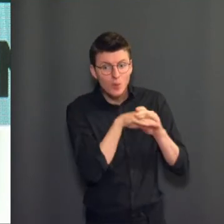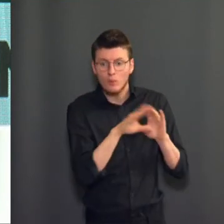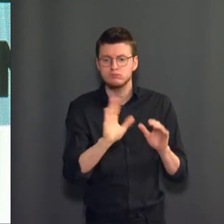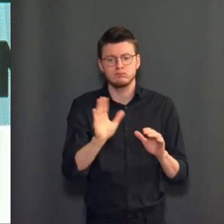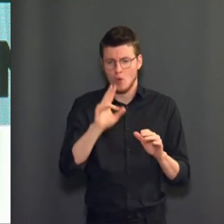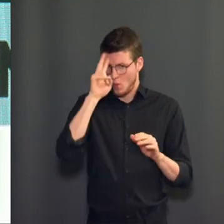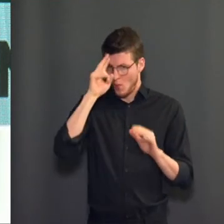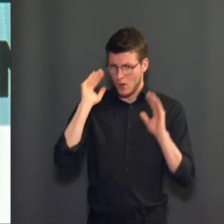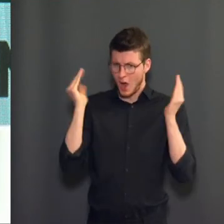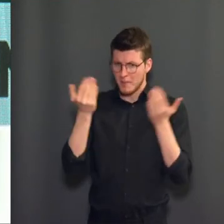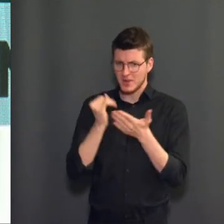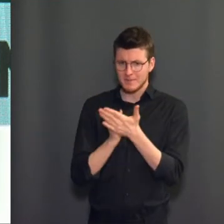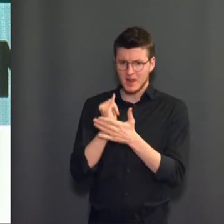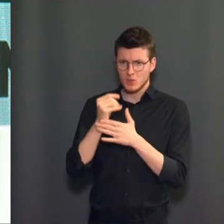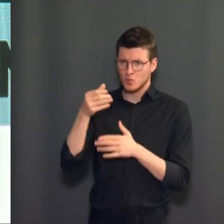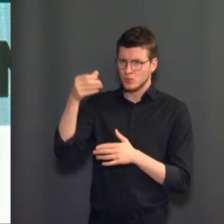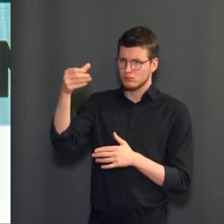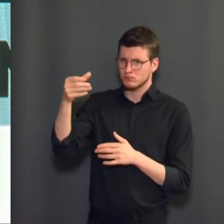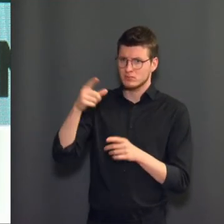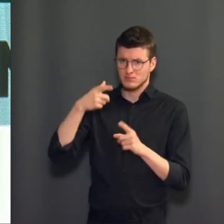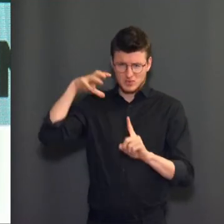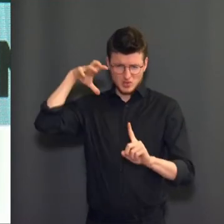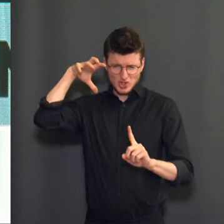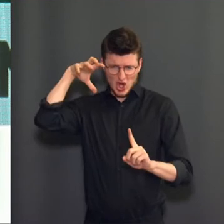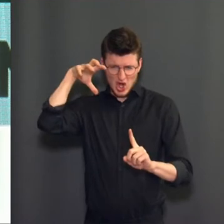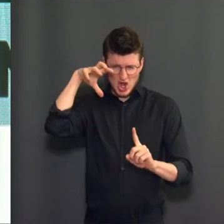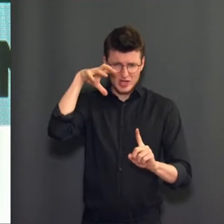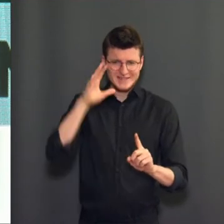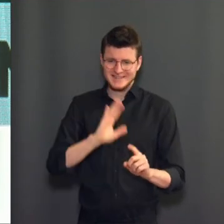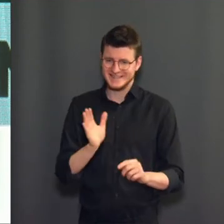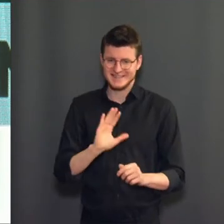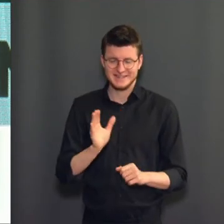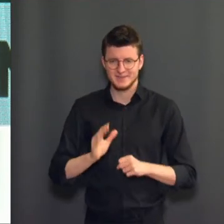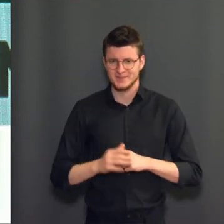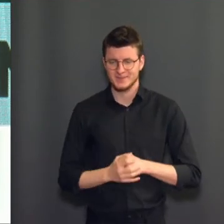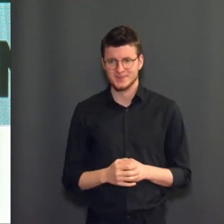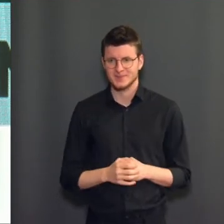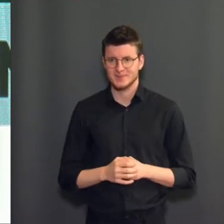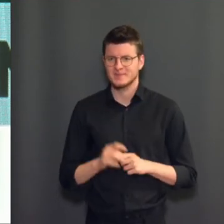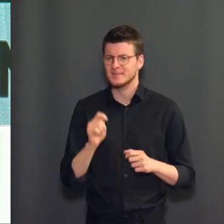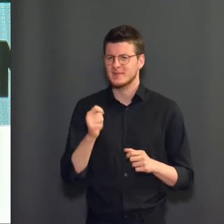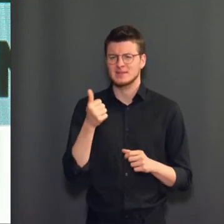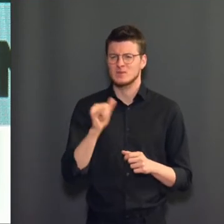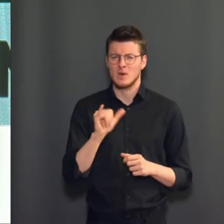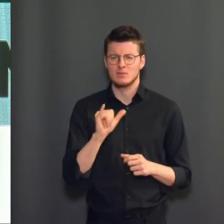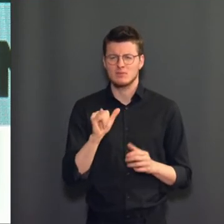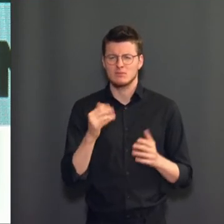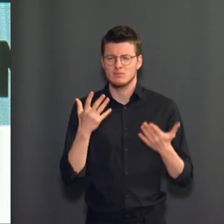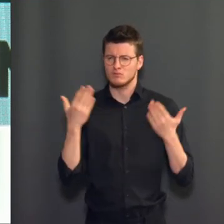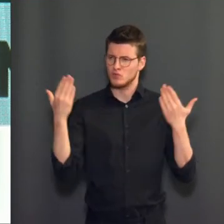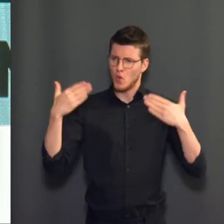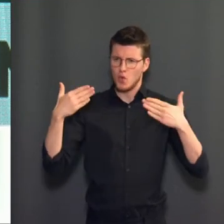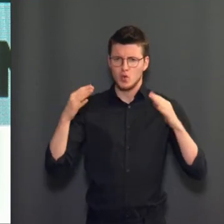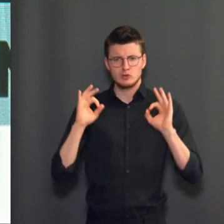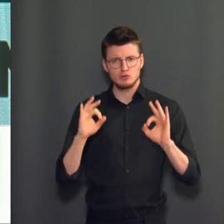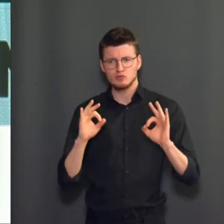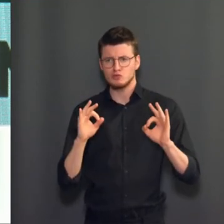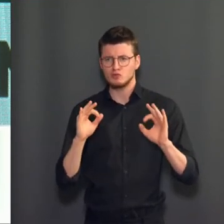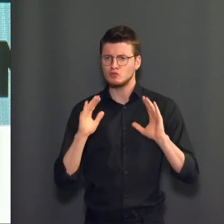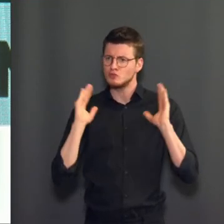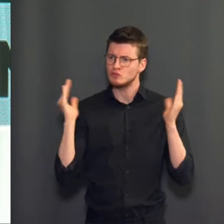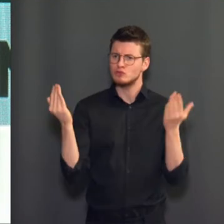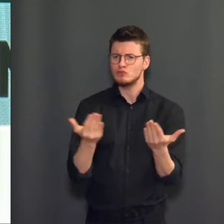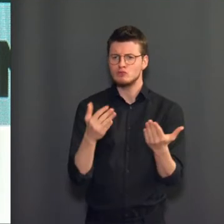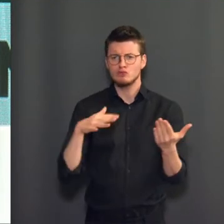Ideaal bewaart u de zelftest op een donkere plaats bij kamertemperatuur, ergens tussen 5 en 30 graden